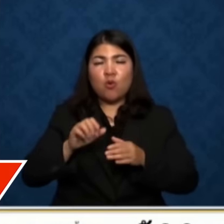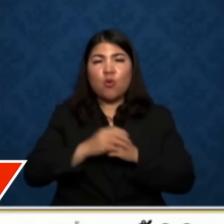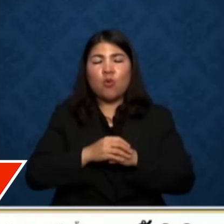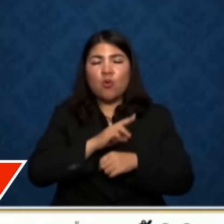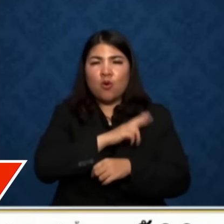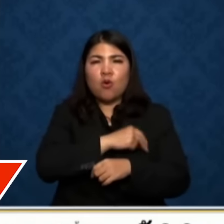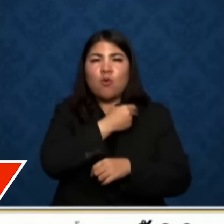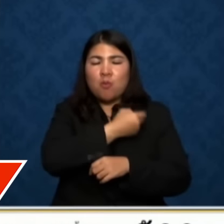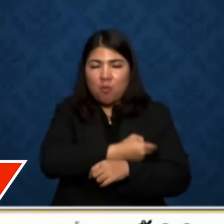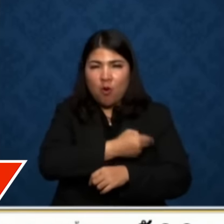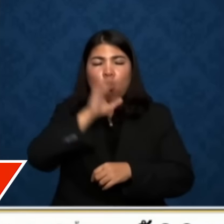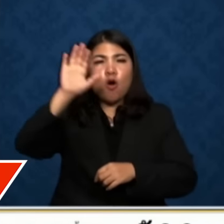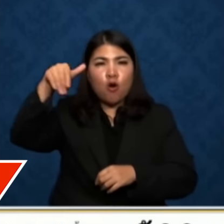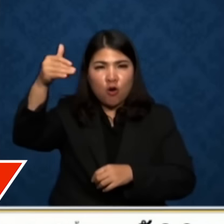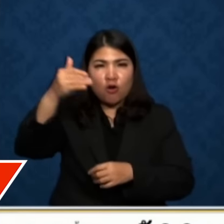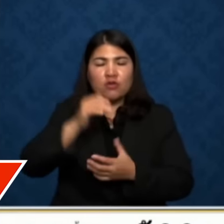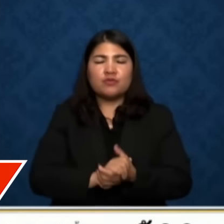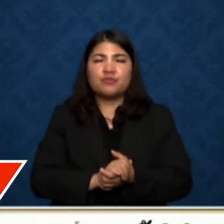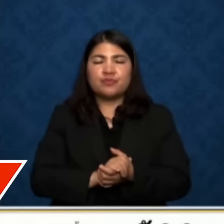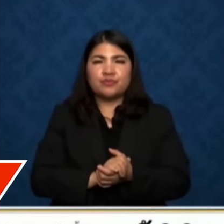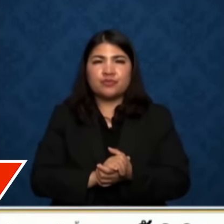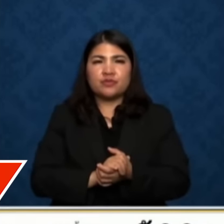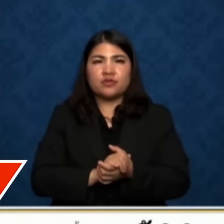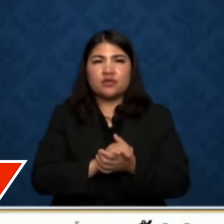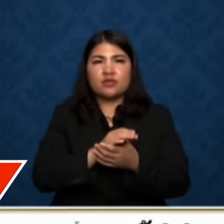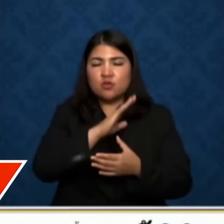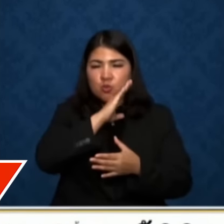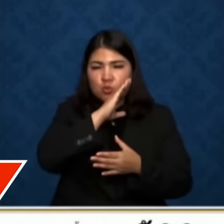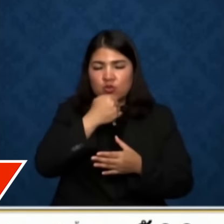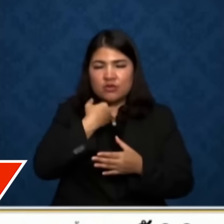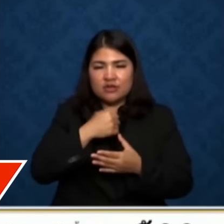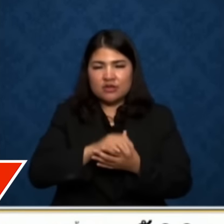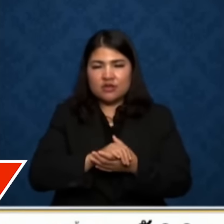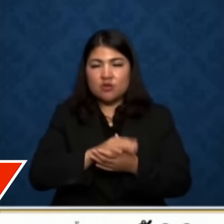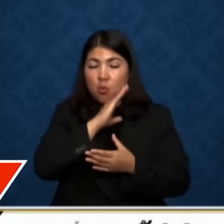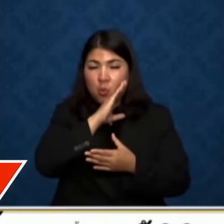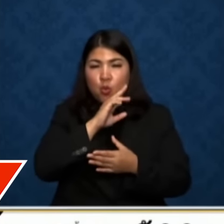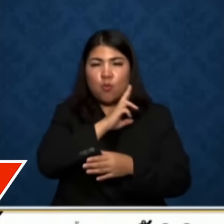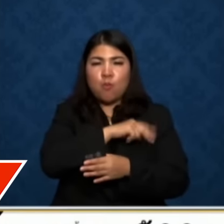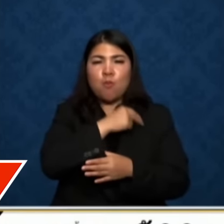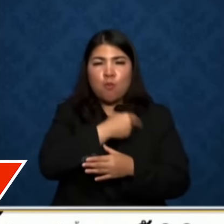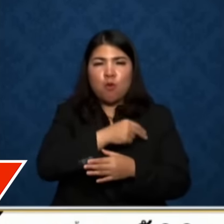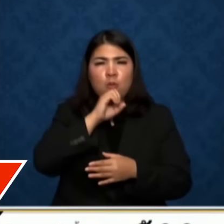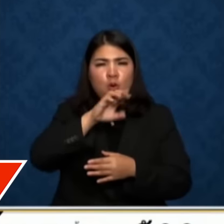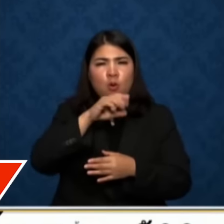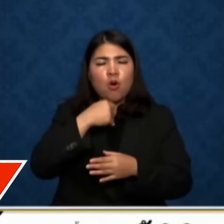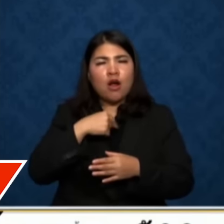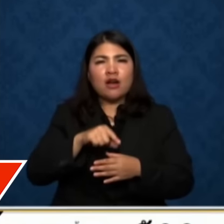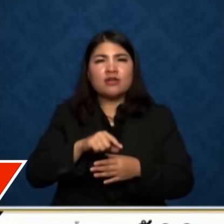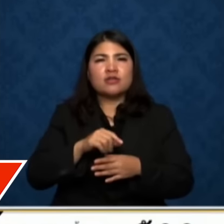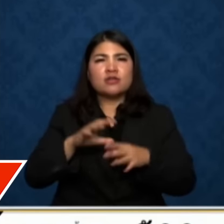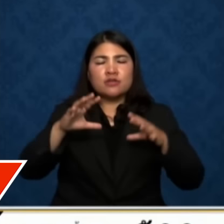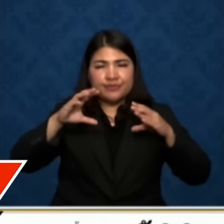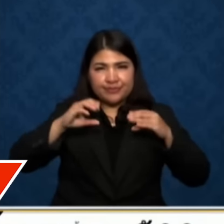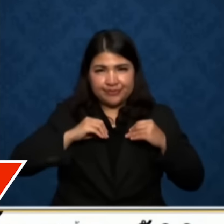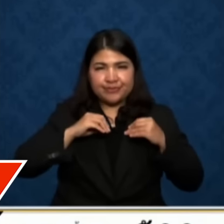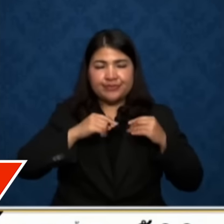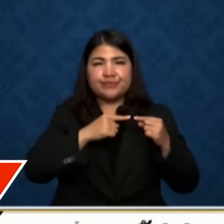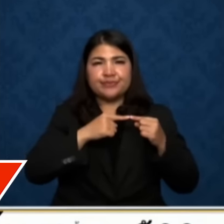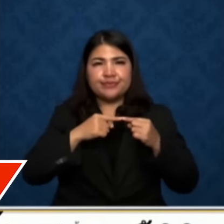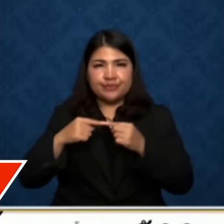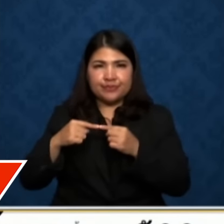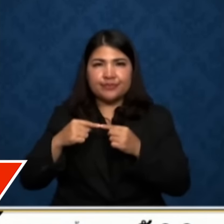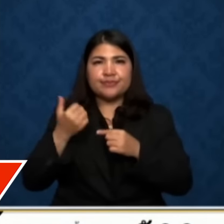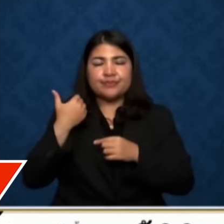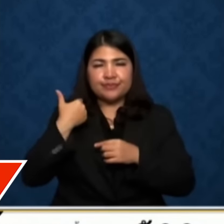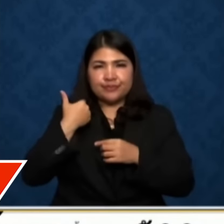มอทั้งสิ้นแล้วสมมุติฐานของเราถ้าคุณหมอทุกคนปฏิบัติโดยชอบแล้วเนี่ยมันก็น่าจะโฟลว์ไปเป็นอย่